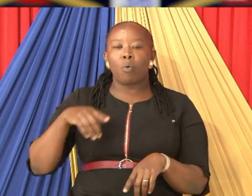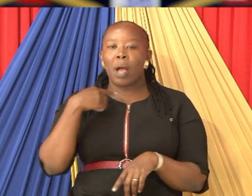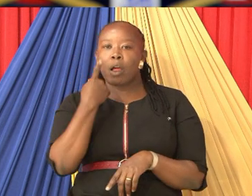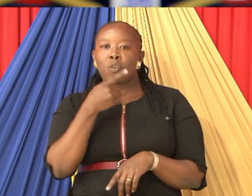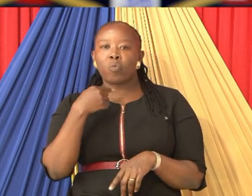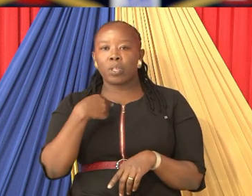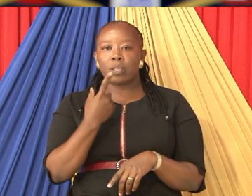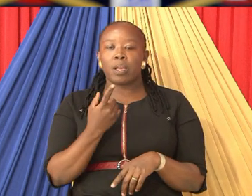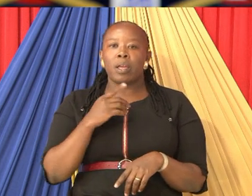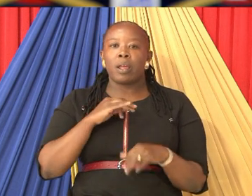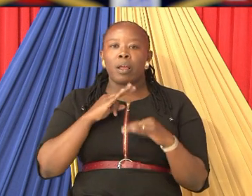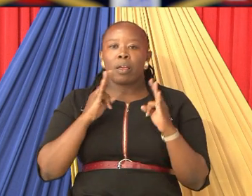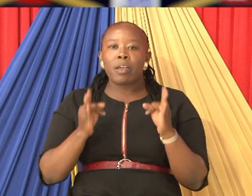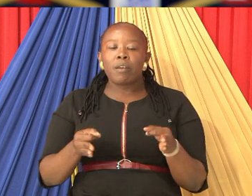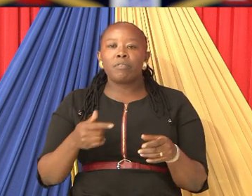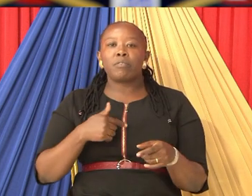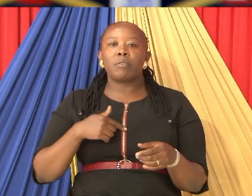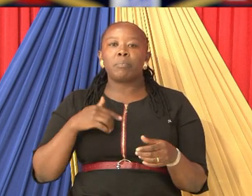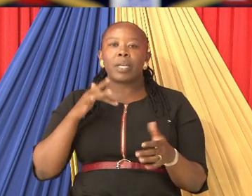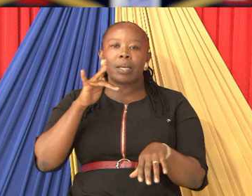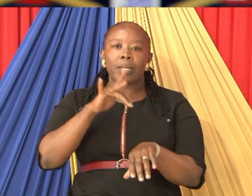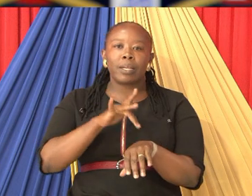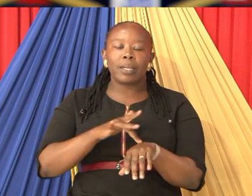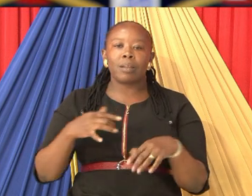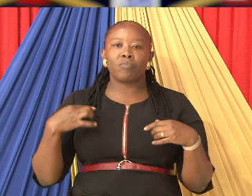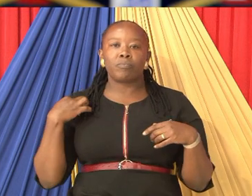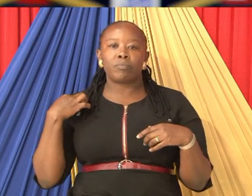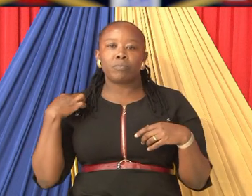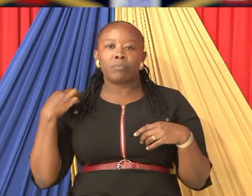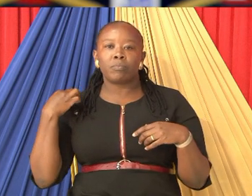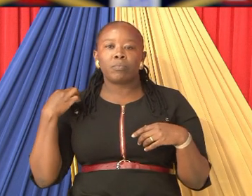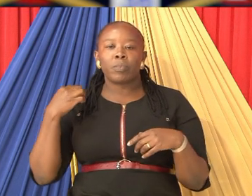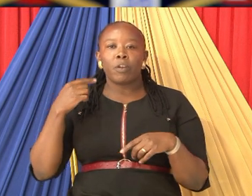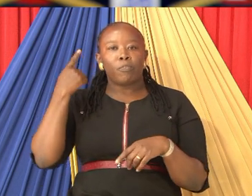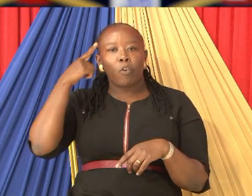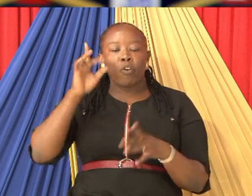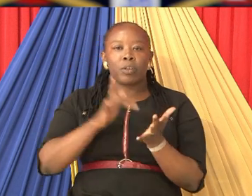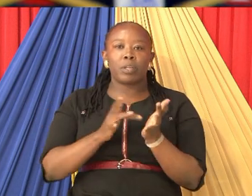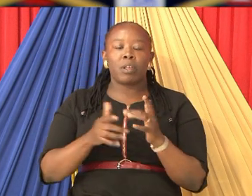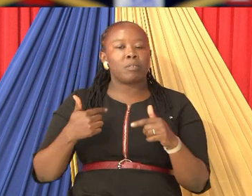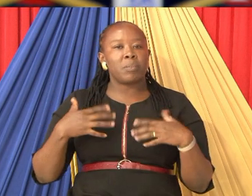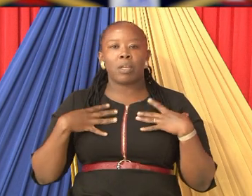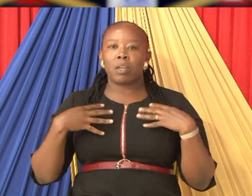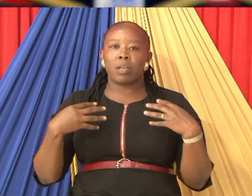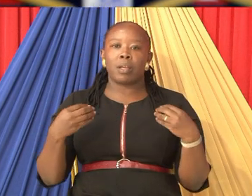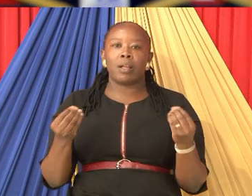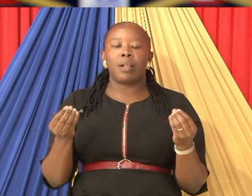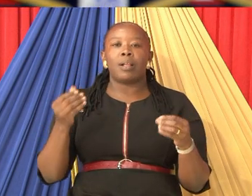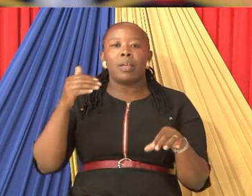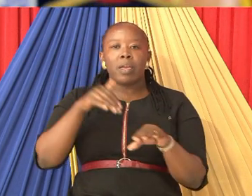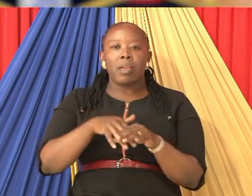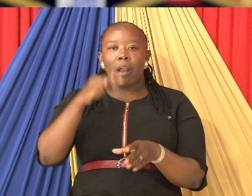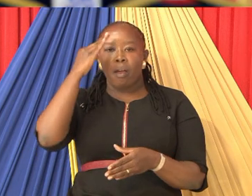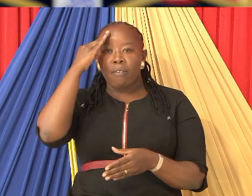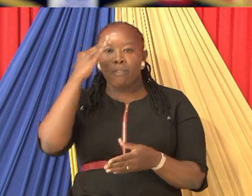Kristo ninaweza kupona. Baba, kwa imani, Yesu Kristo kwa